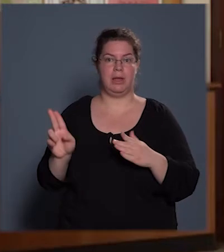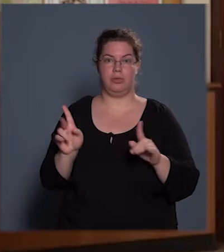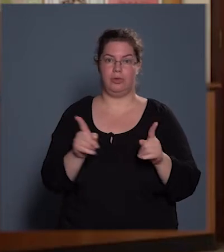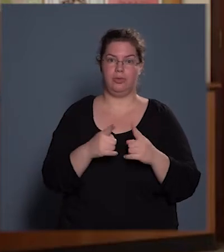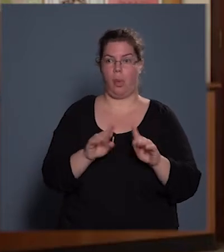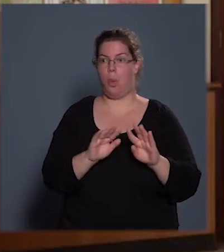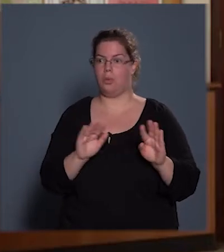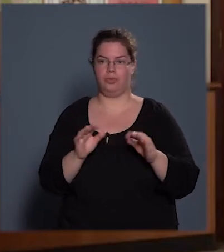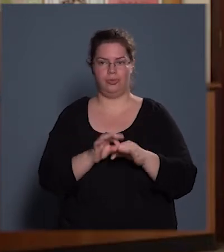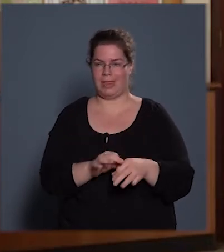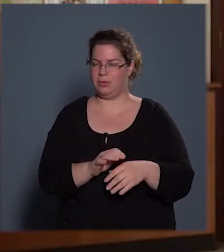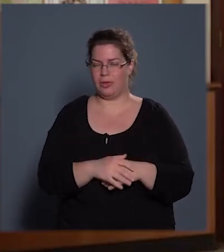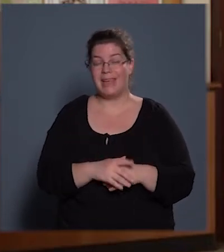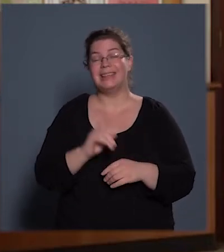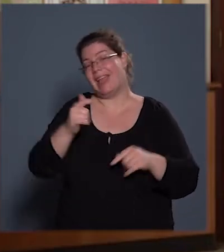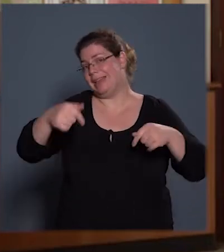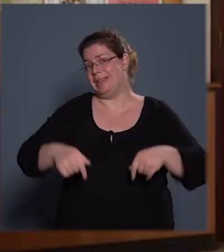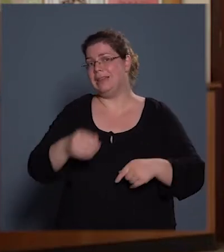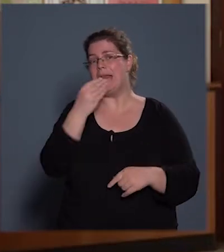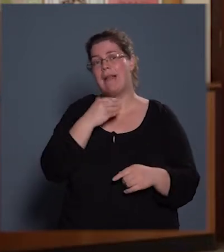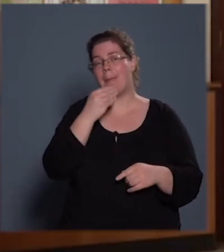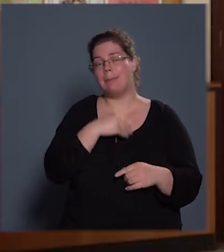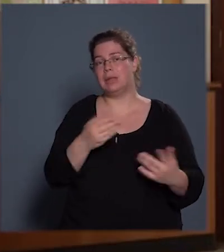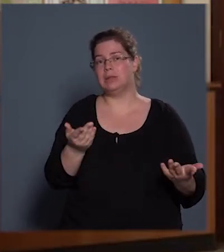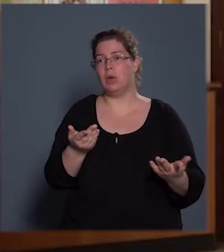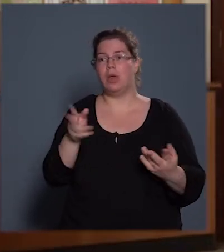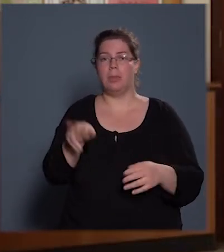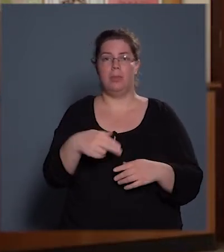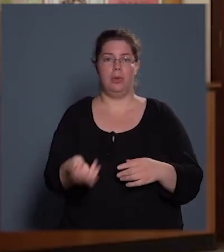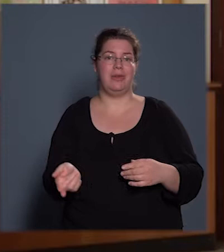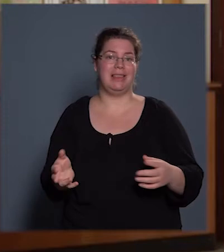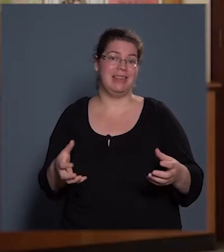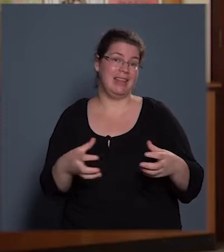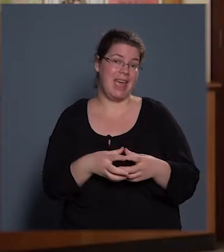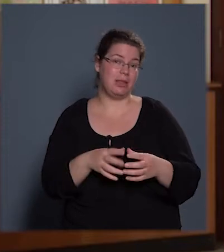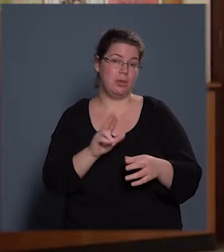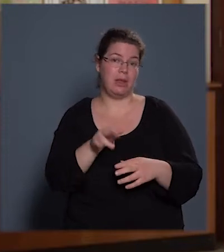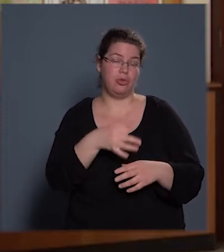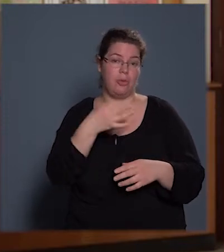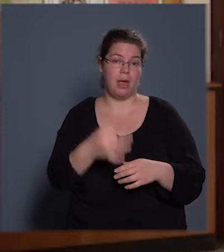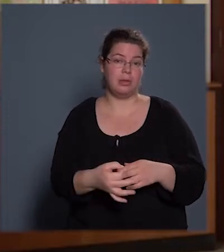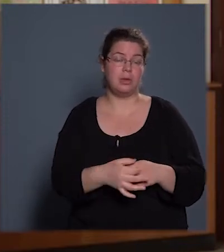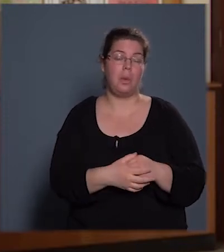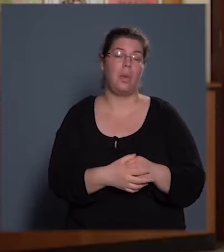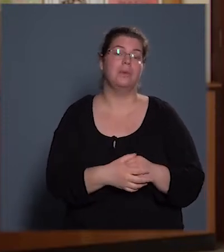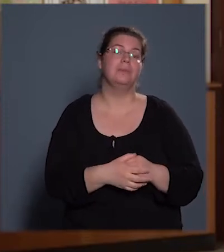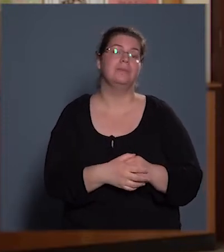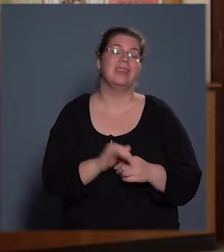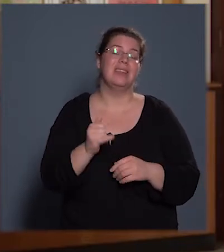vezessek, de itt ugye egy amatőr művészeti együttesről van szó, és